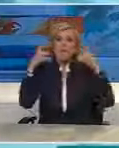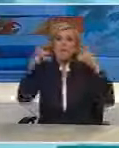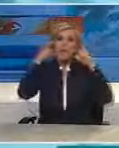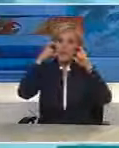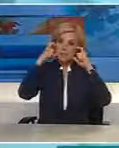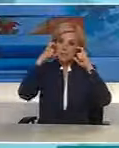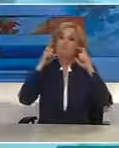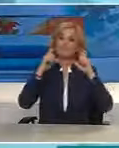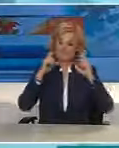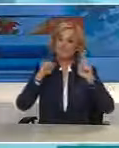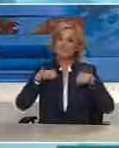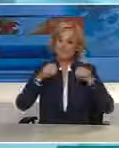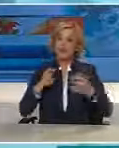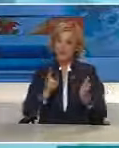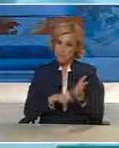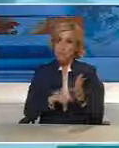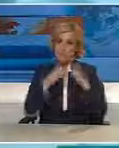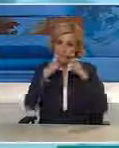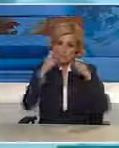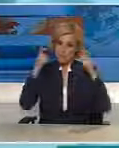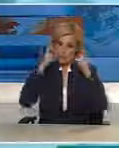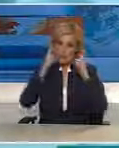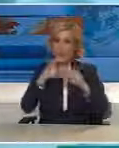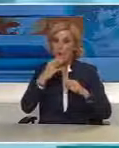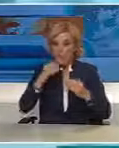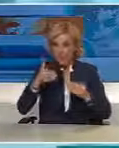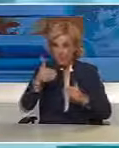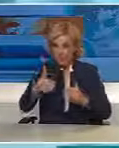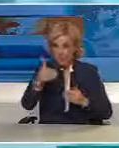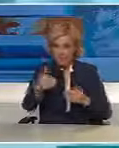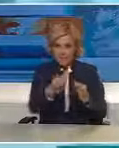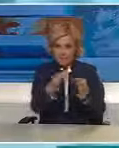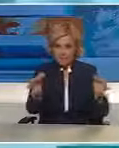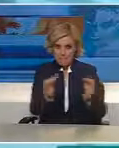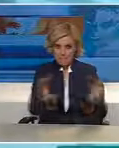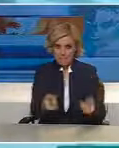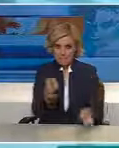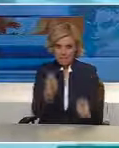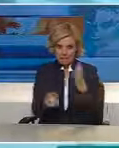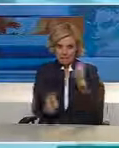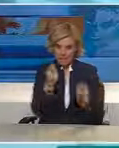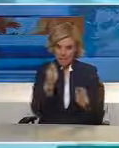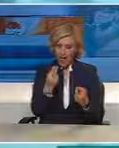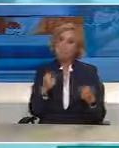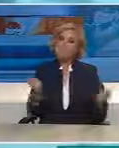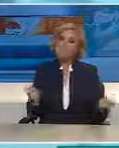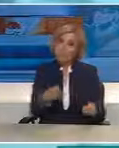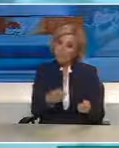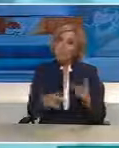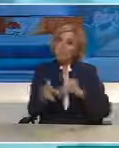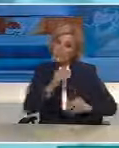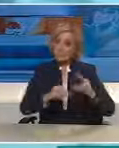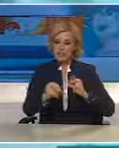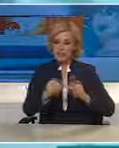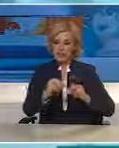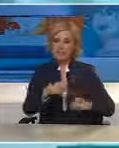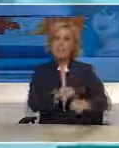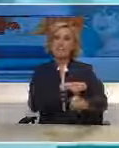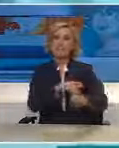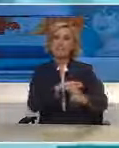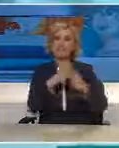και ελεγχόμενης άρσης των μέτρων, τη φάση δηλαδή η οποία θα ακολουθήσει. Η Επιτροπή συζήτησε σοβαρά το ενδεχόμενο χρήση της